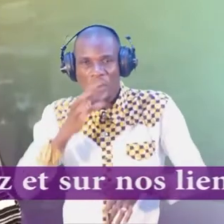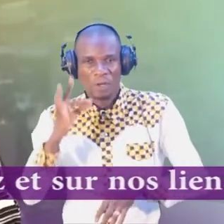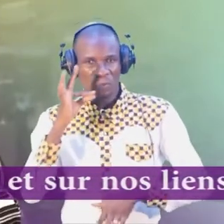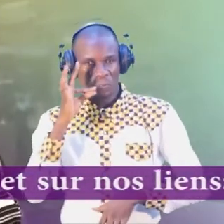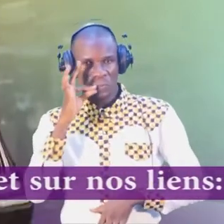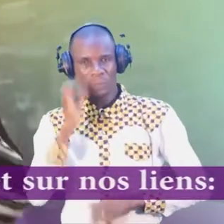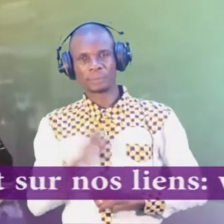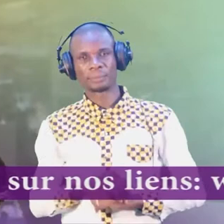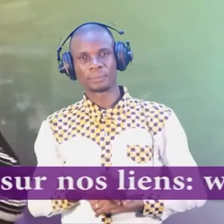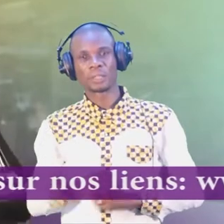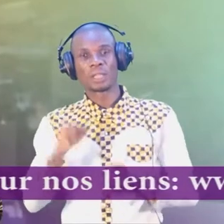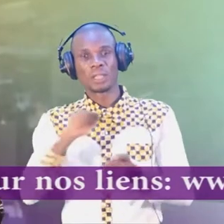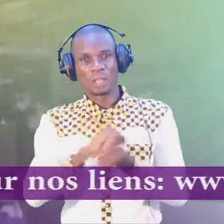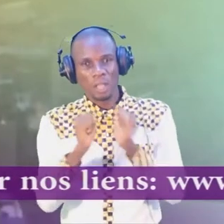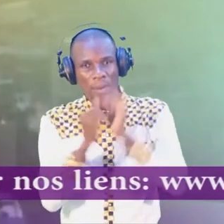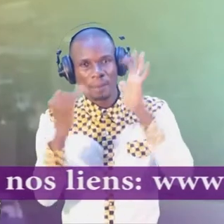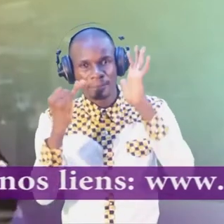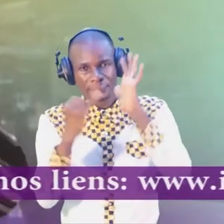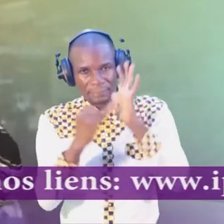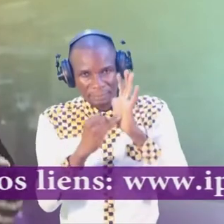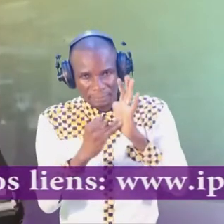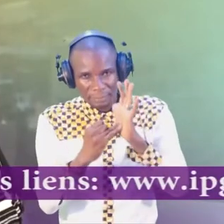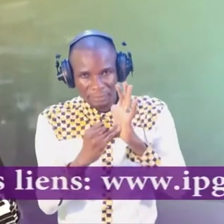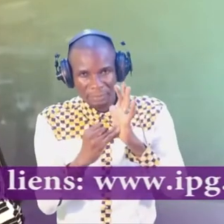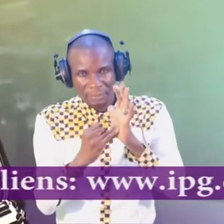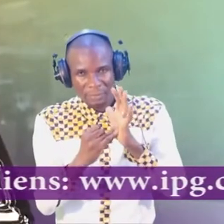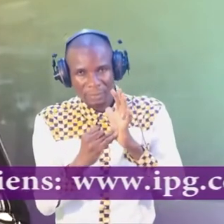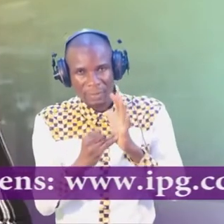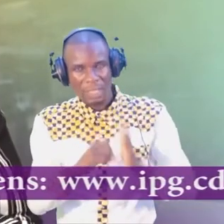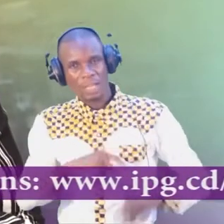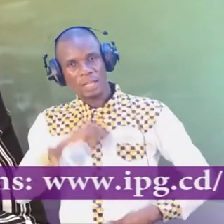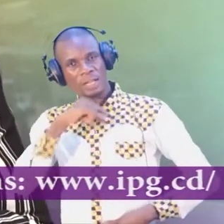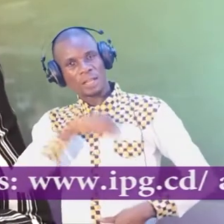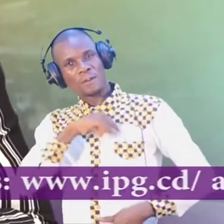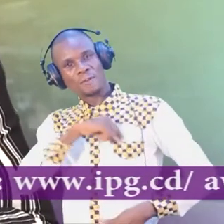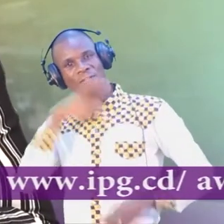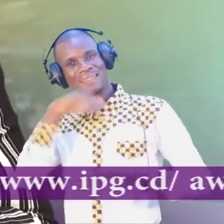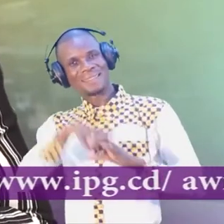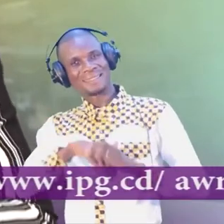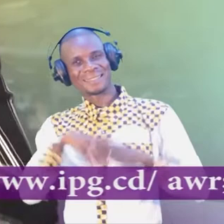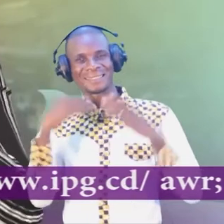uombe Mungu. Maandiko yanasema ombeni mtapewa.